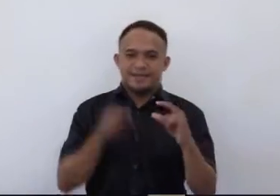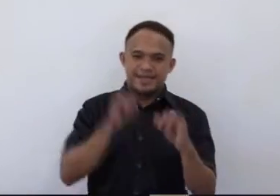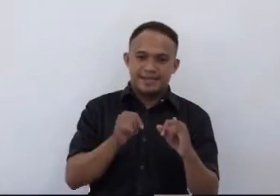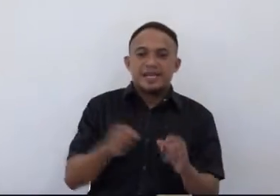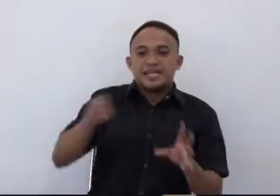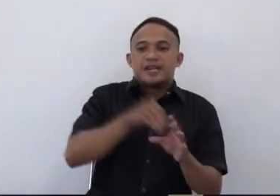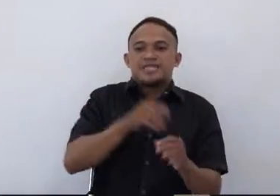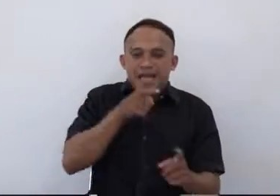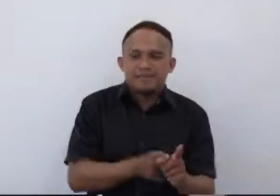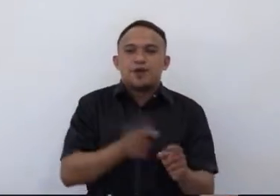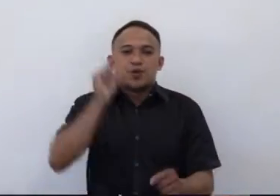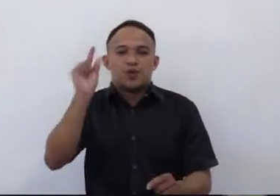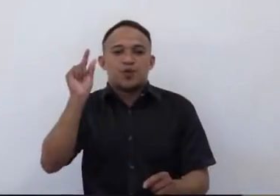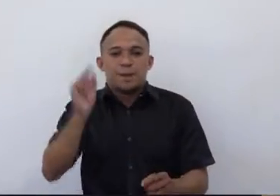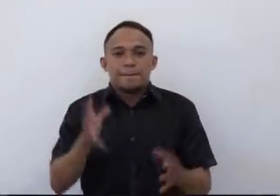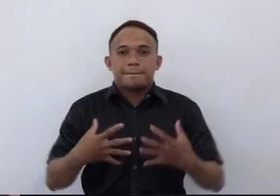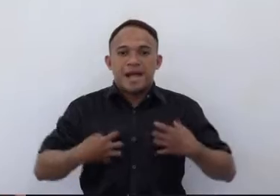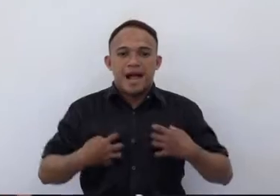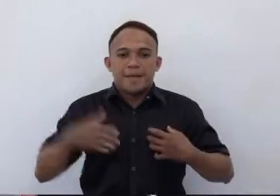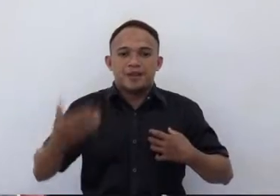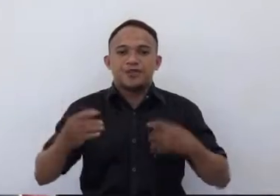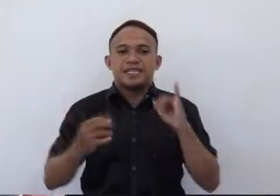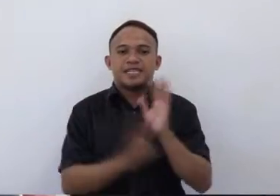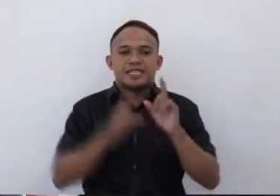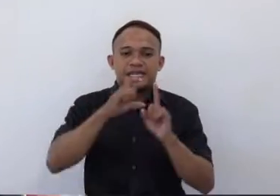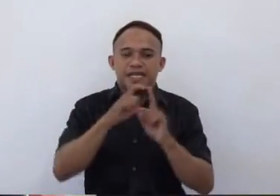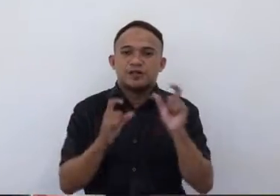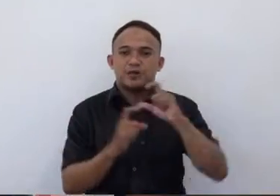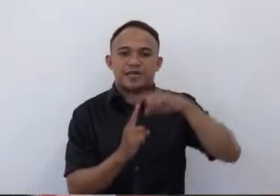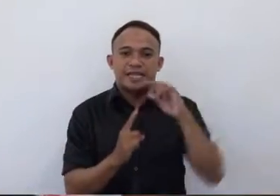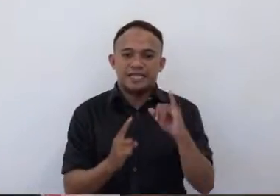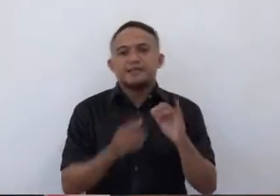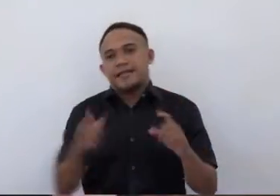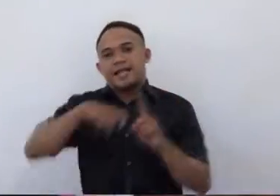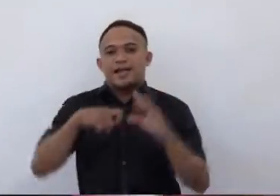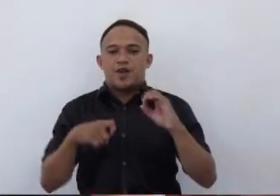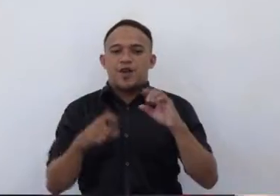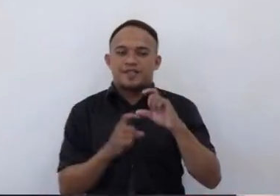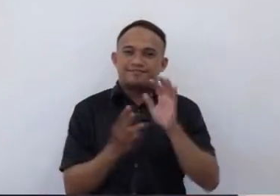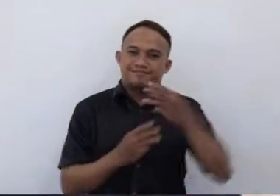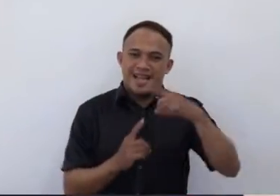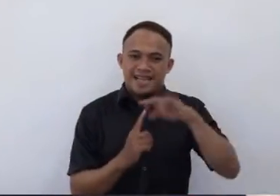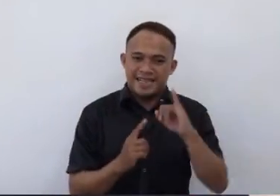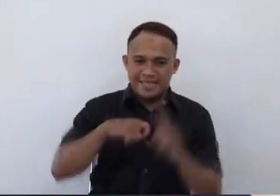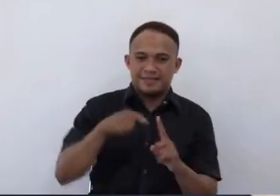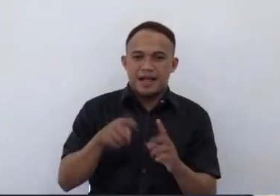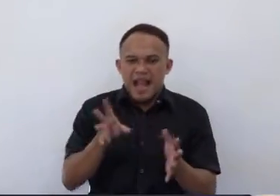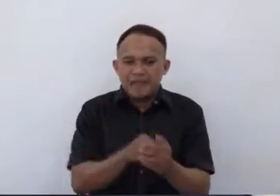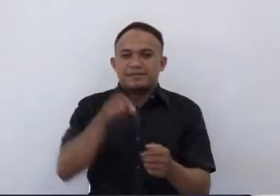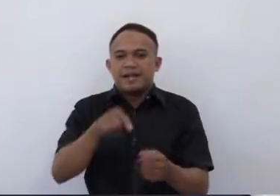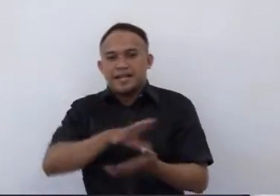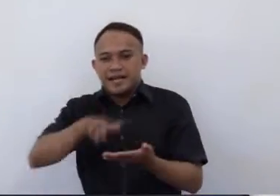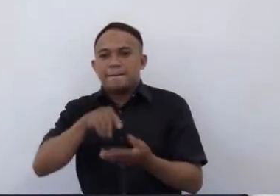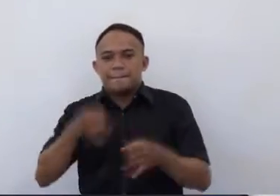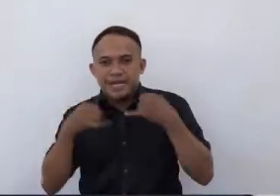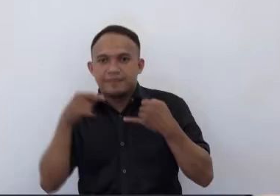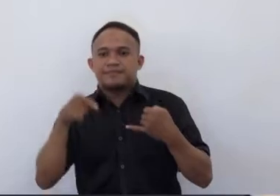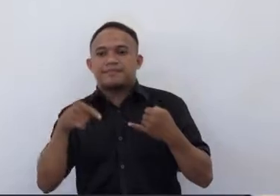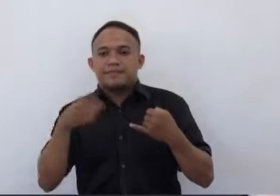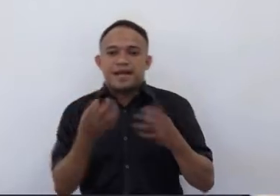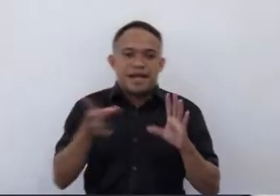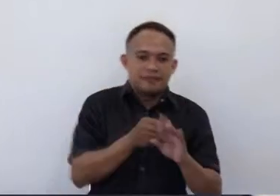rupiah. Ekspor tersebut meningkat 160% dari tahun 2019.